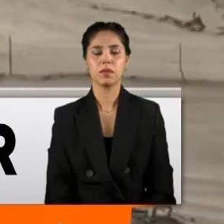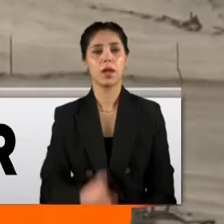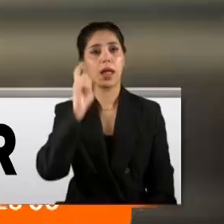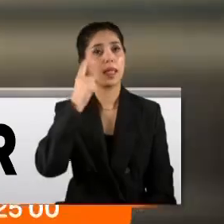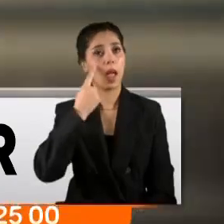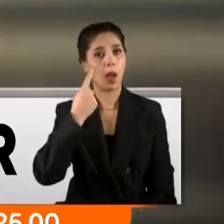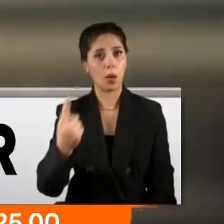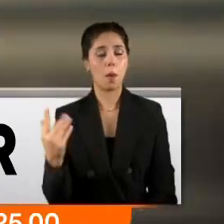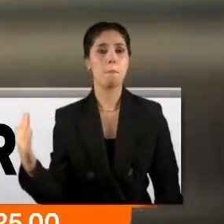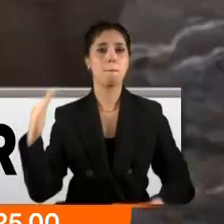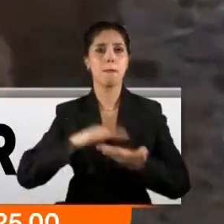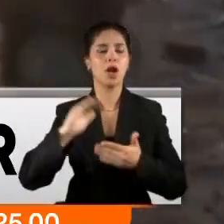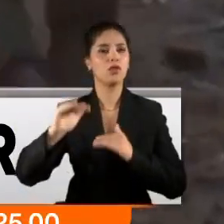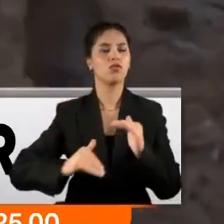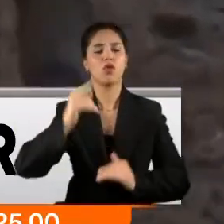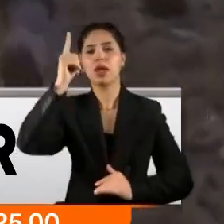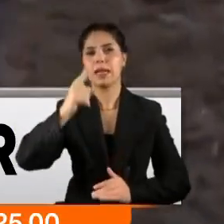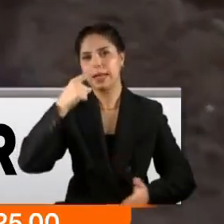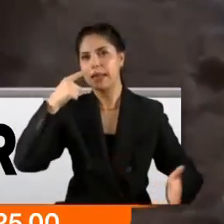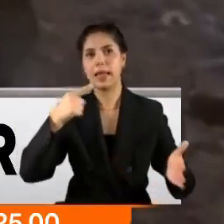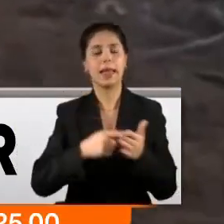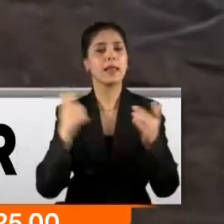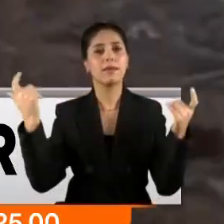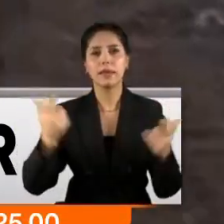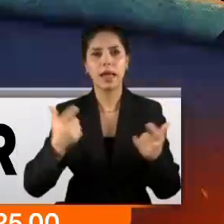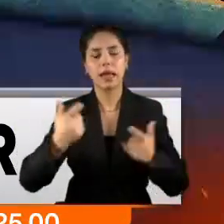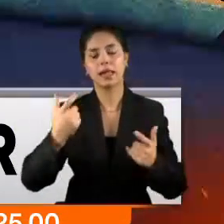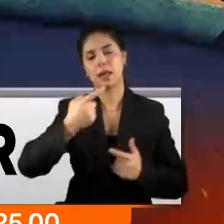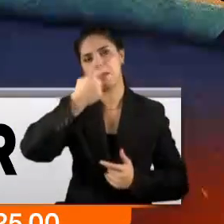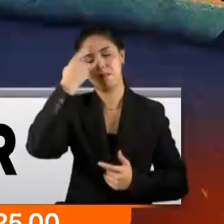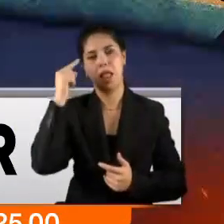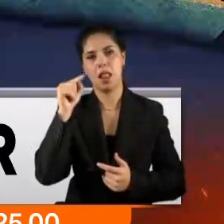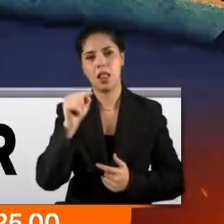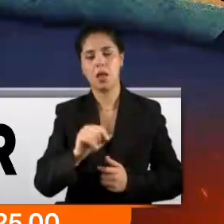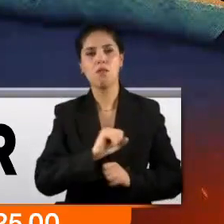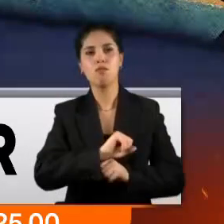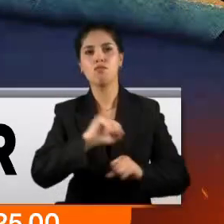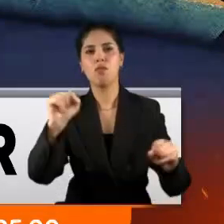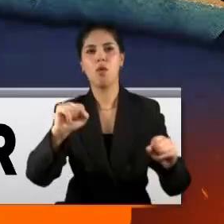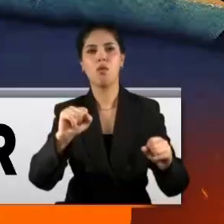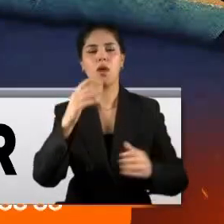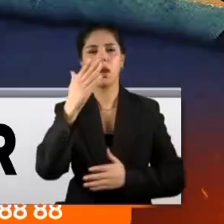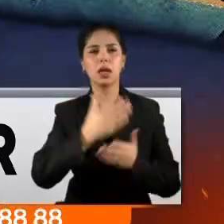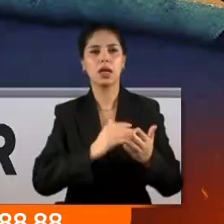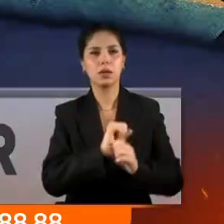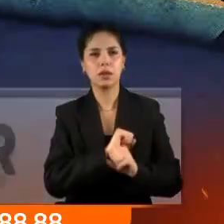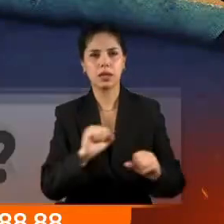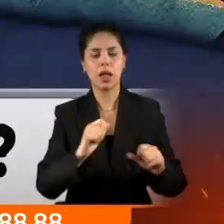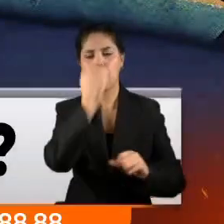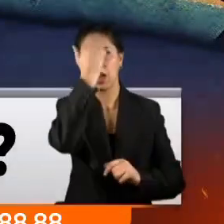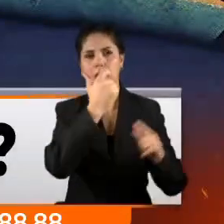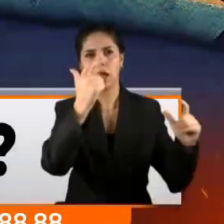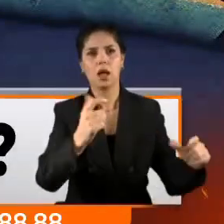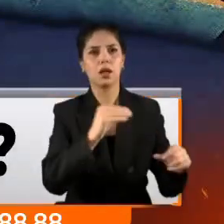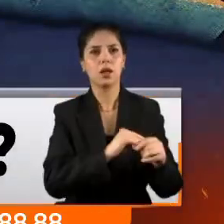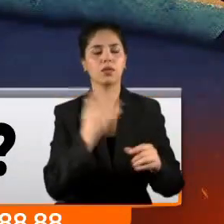iddialara göre ateşkes sonrası ilk hedefin neresi olacağı bile belli. Bombardımanlarla zaten yarısı yok edilen Gazze için